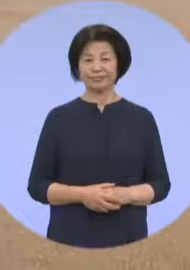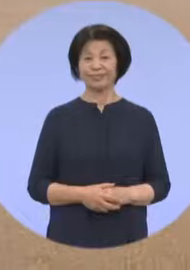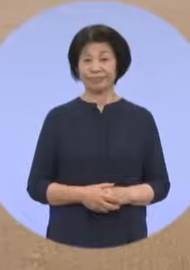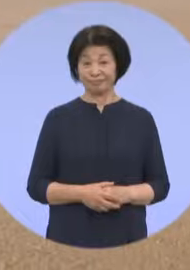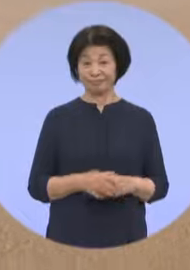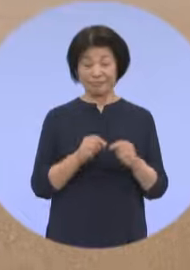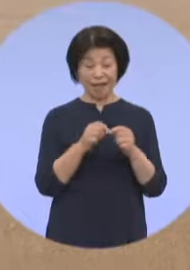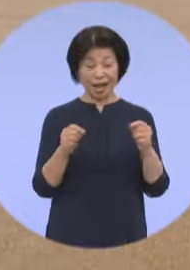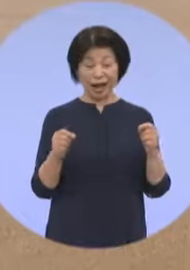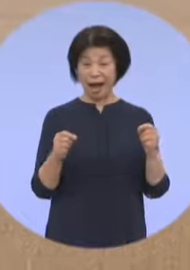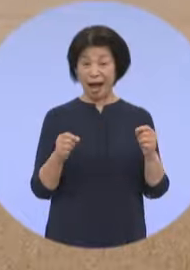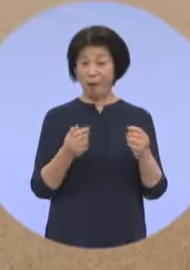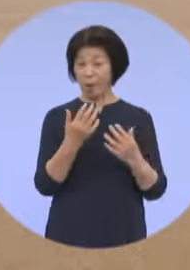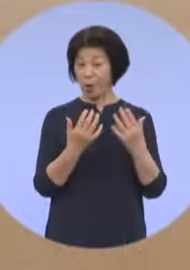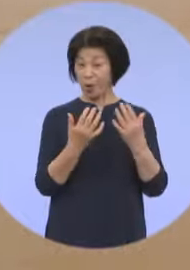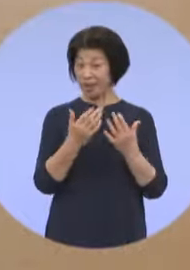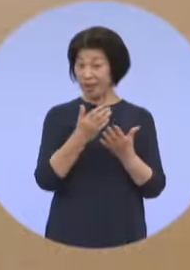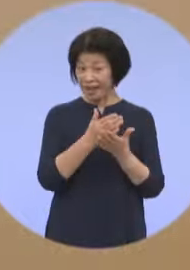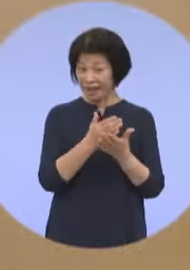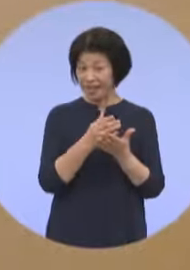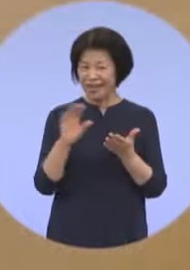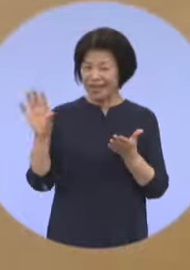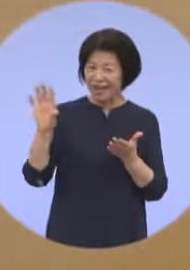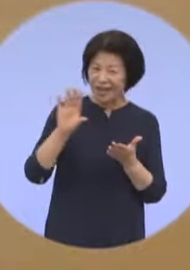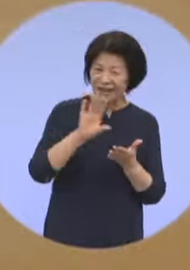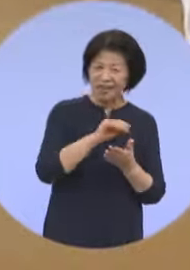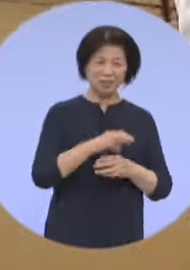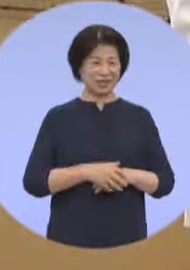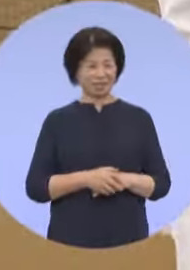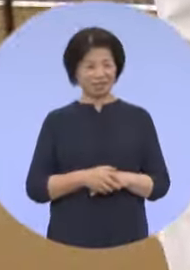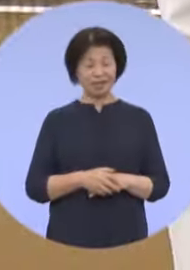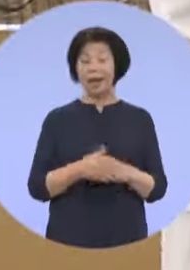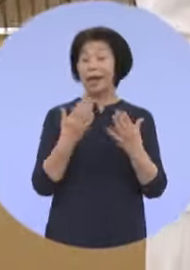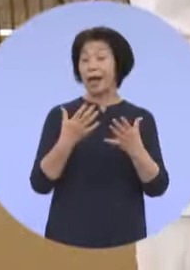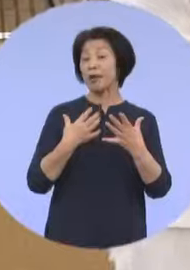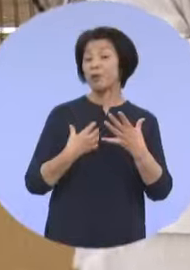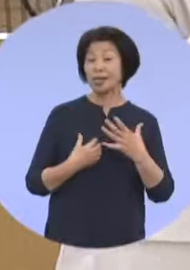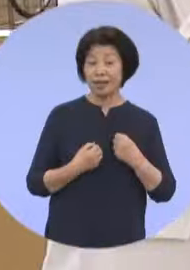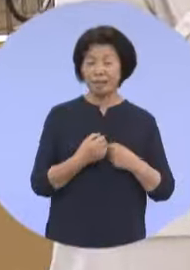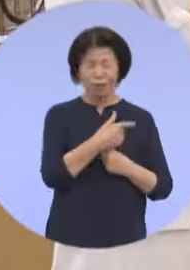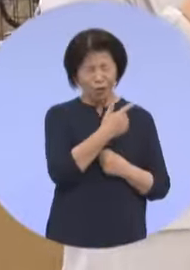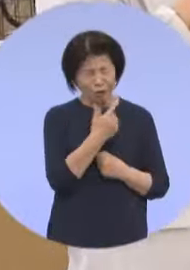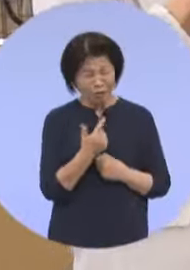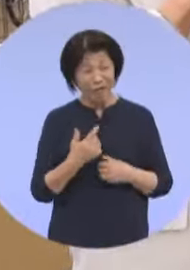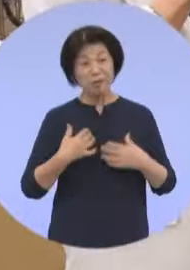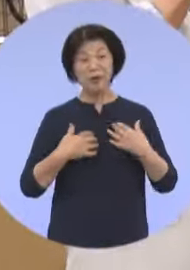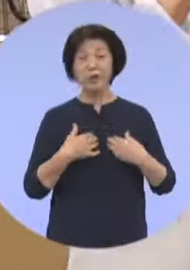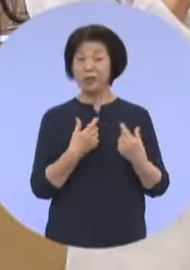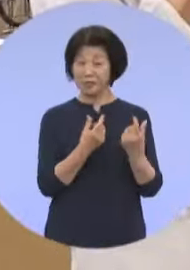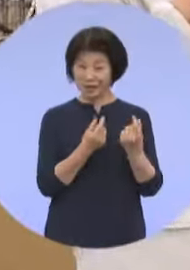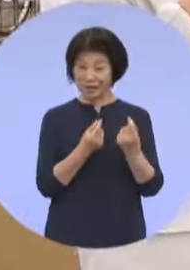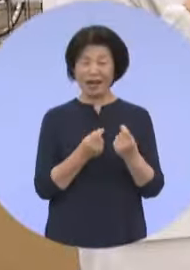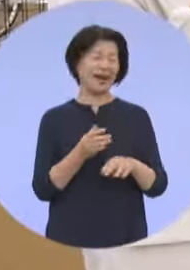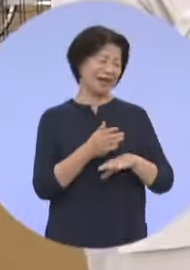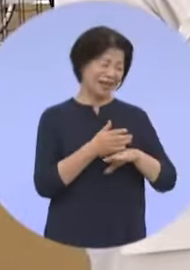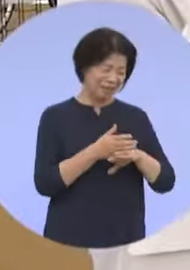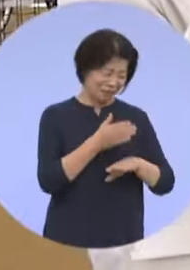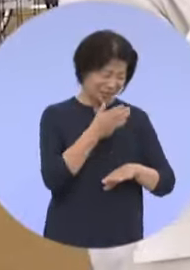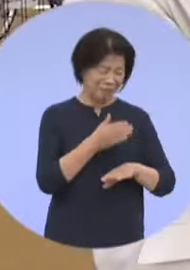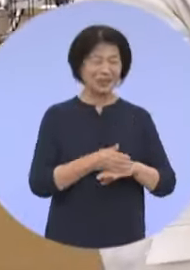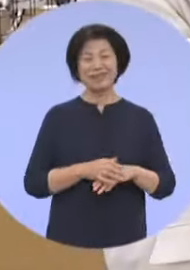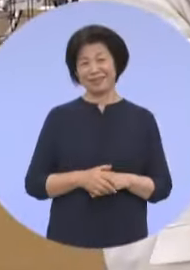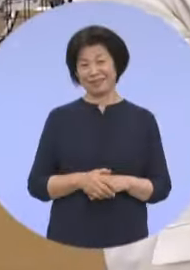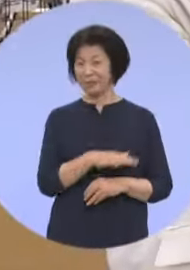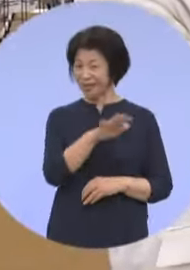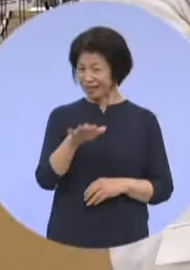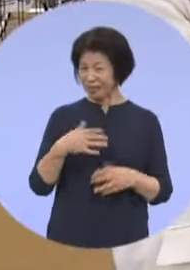長森駅に戻ってきました。学生の方も喜んでましたよ。 ありがとうございます。皆さんに喜んでもらえるのが